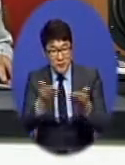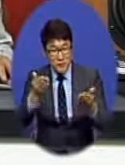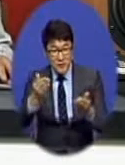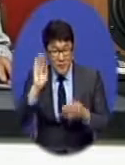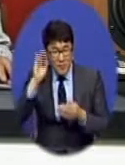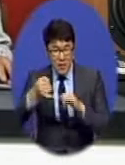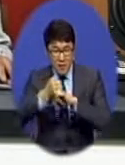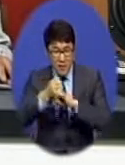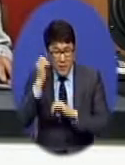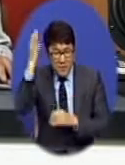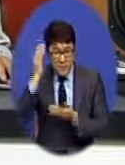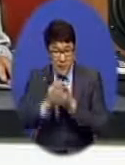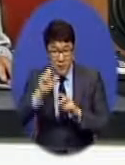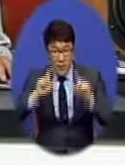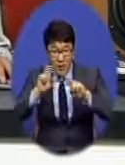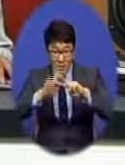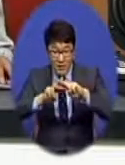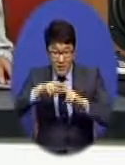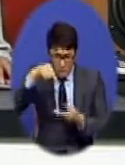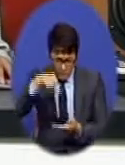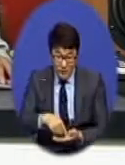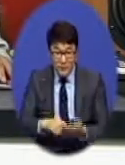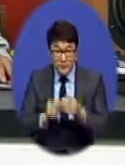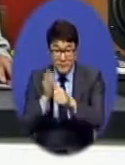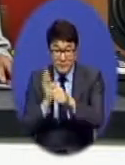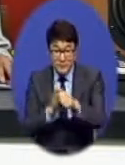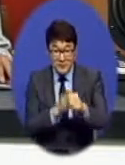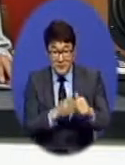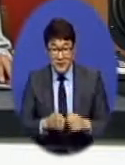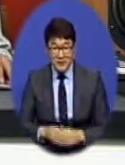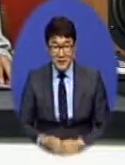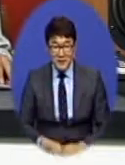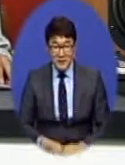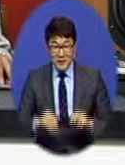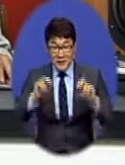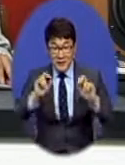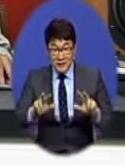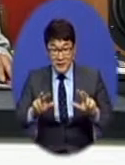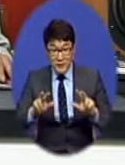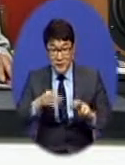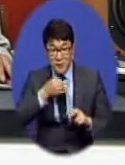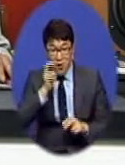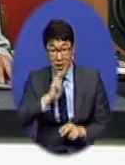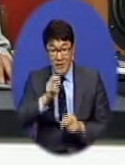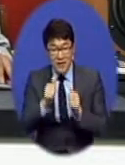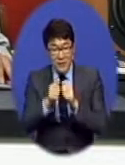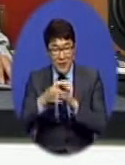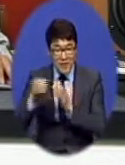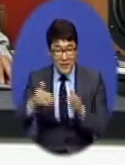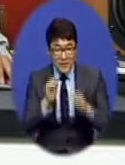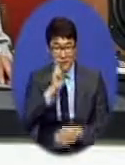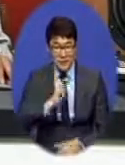네? 역시 우물정자를 꾹 눌러주시기 바랍니다. 네, 그렇습니다. 자, 그럼 맹태열님이 부릅니다. 남자의